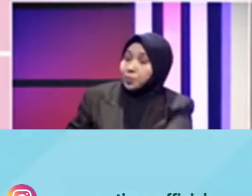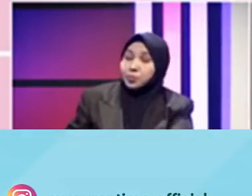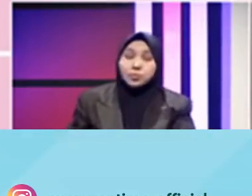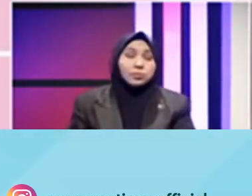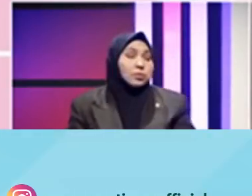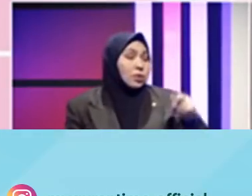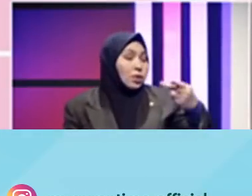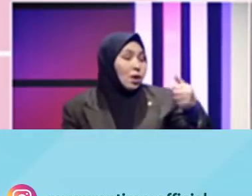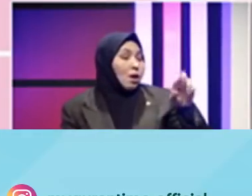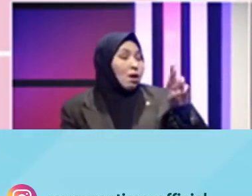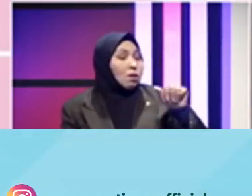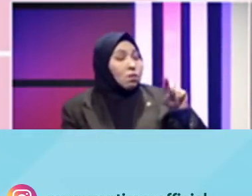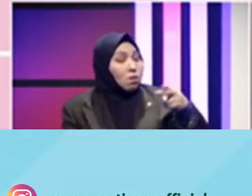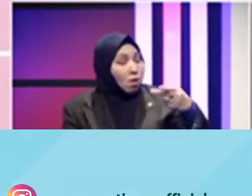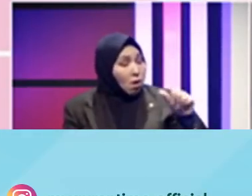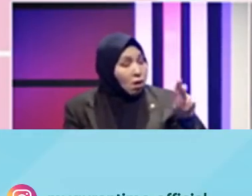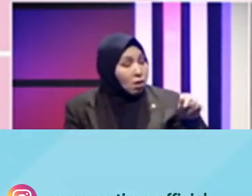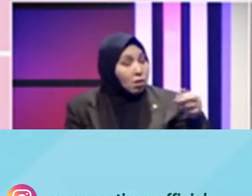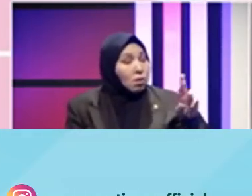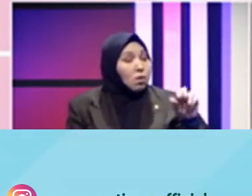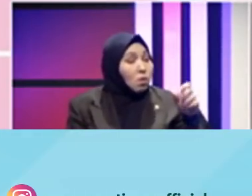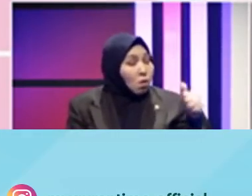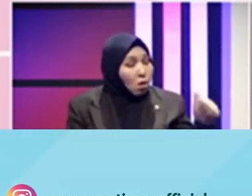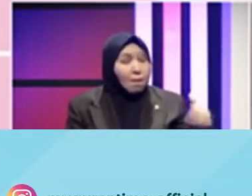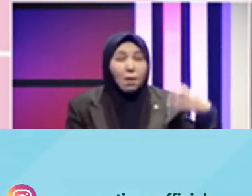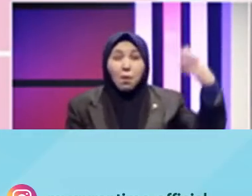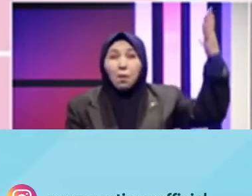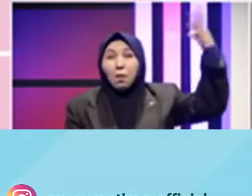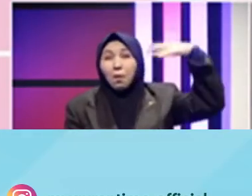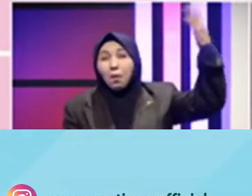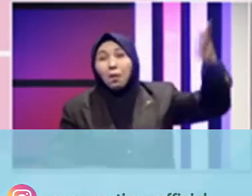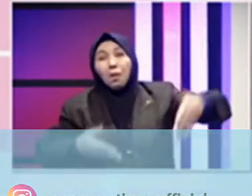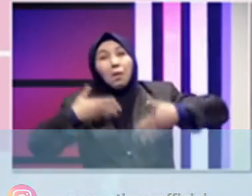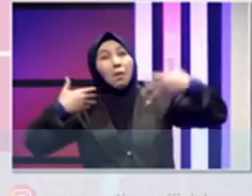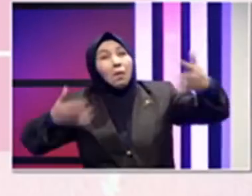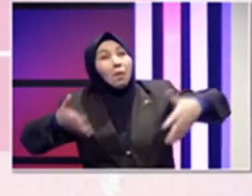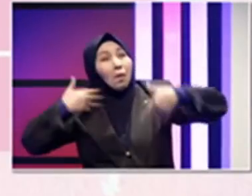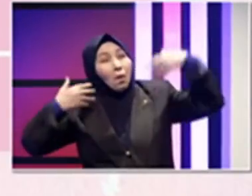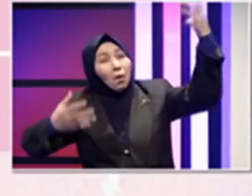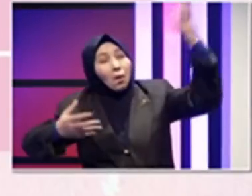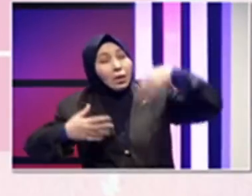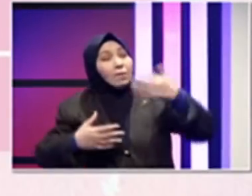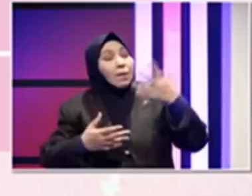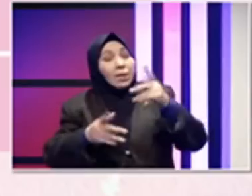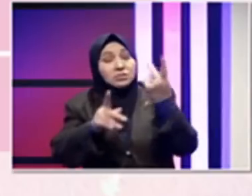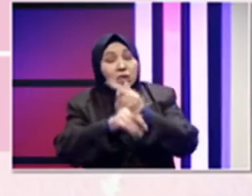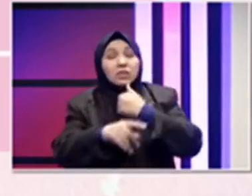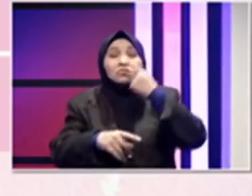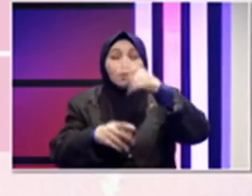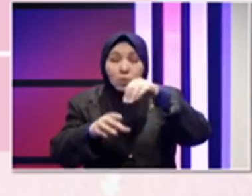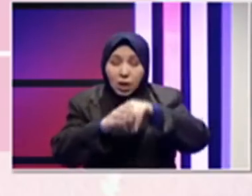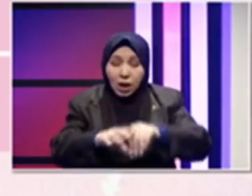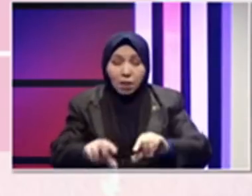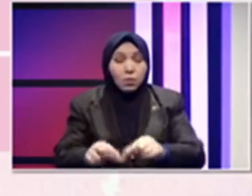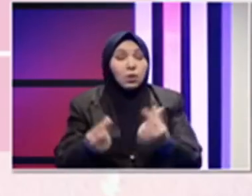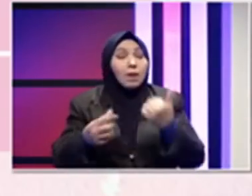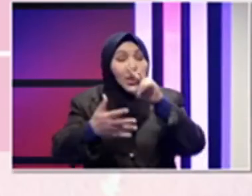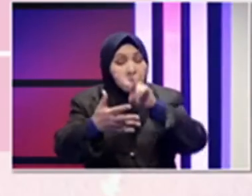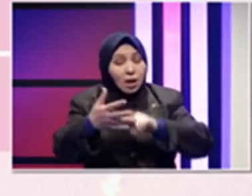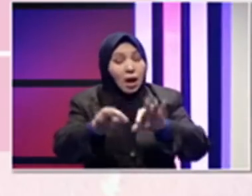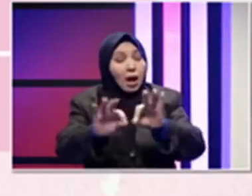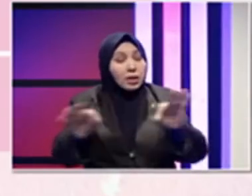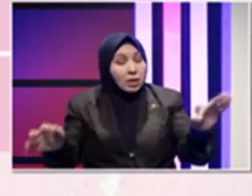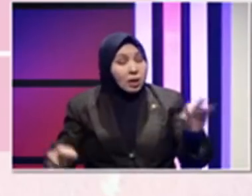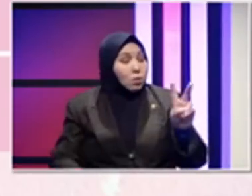harra ataupun harara, maksudnya panas. 15 kali disebut di dalam Al-Quran, dan ini yang kita perhatikan pada ayat yang